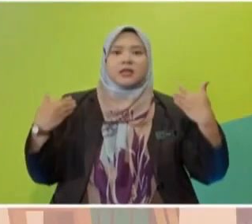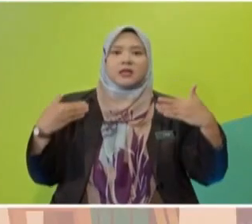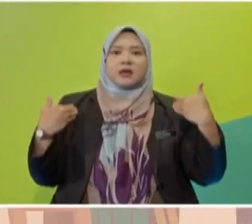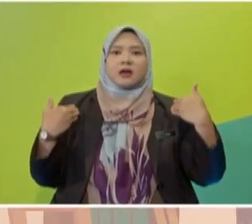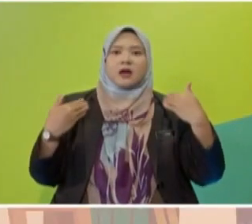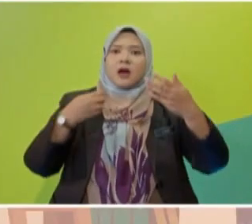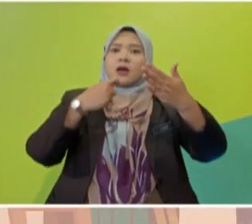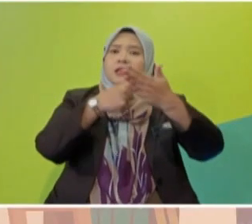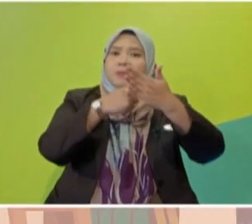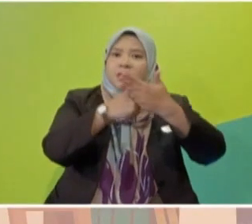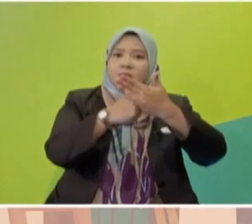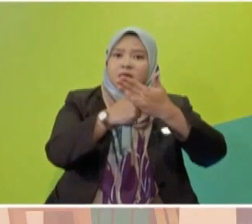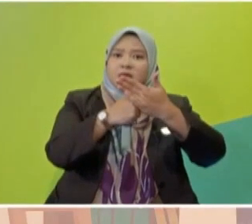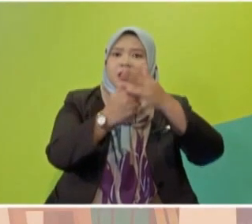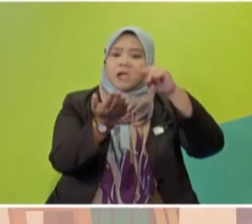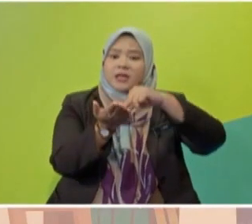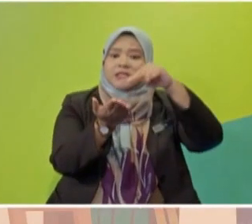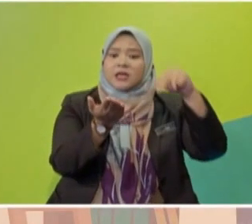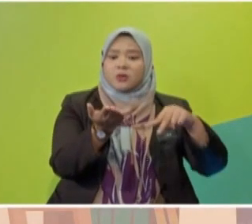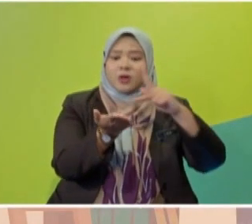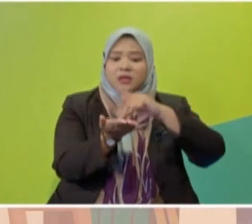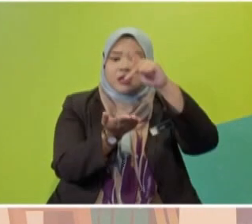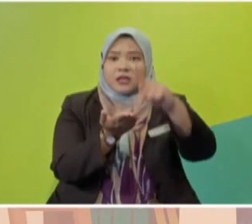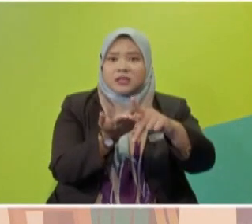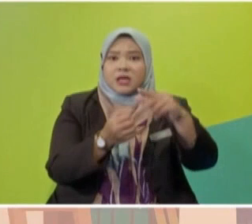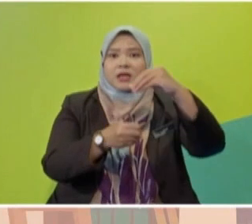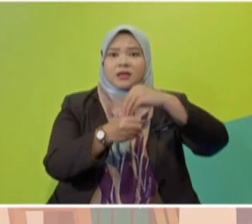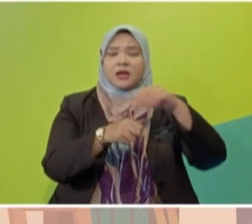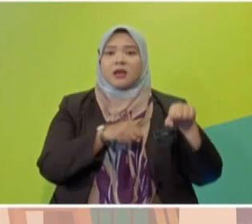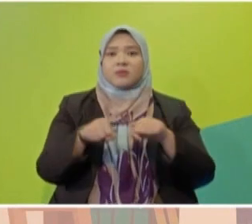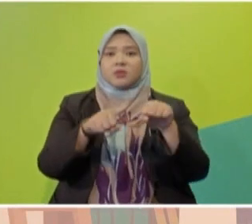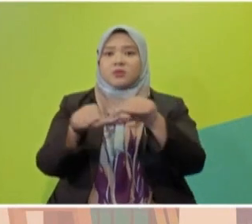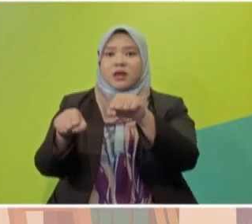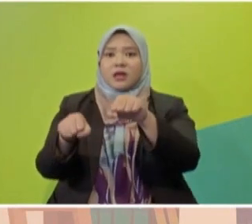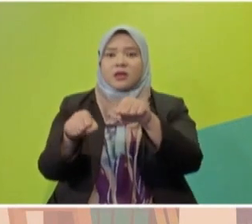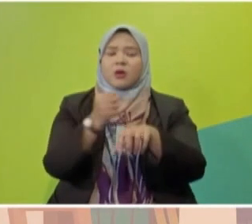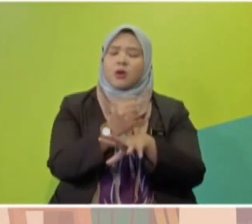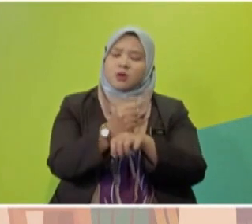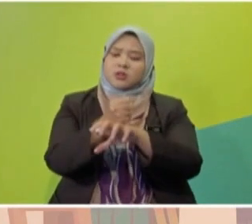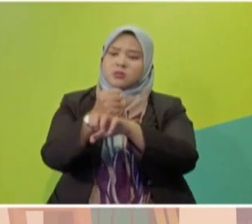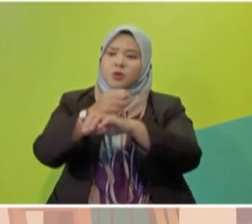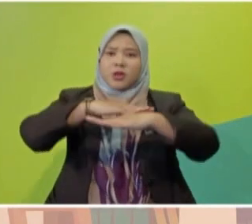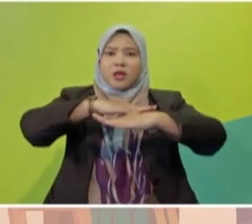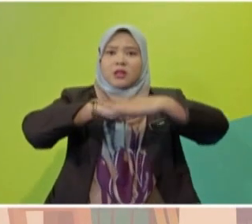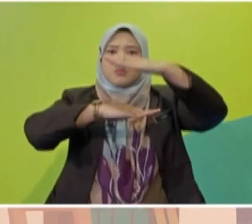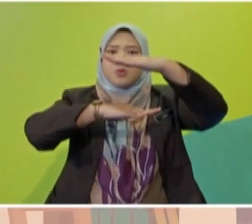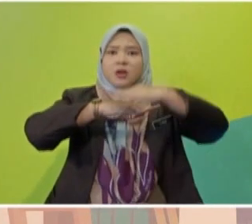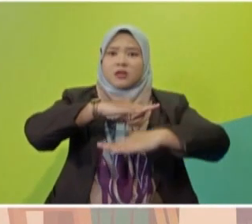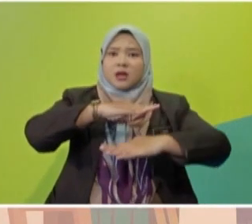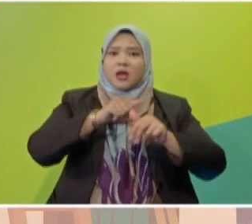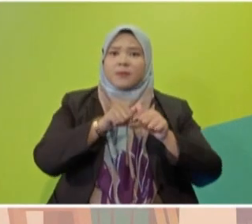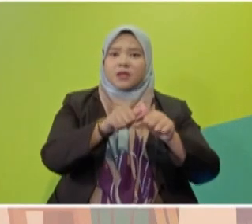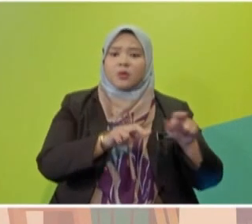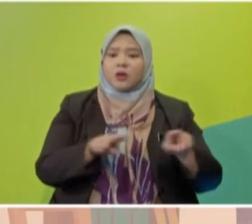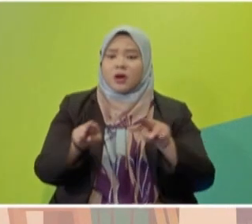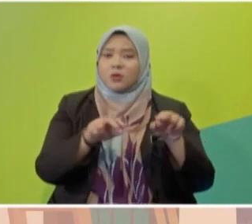sungai. Semut timbul tenggelam dihanyutkan arus sungai. Tolong, tolong,